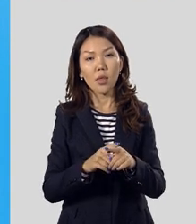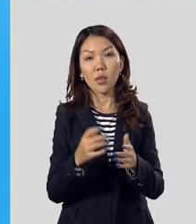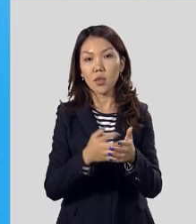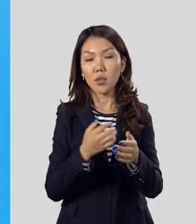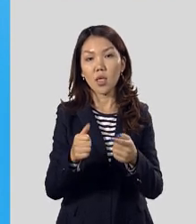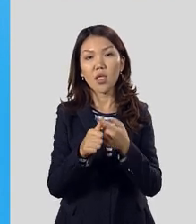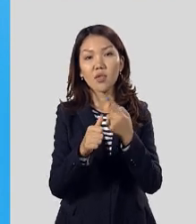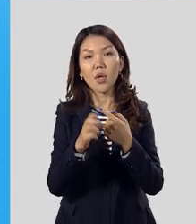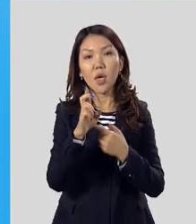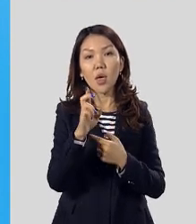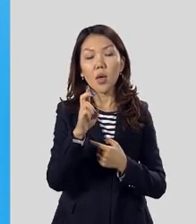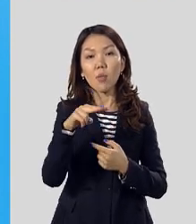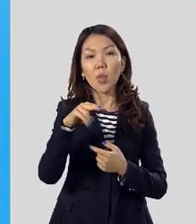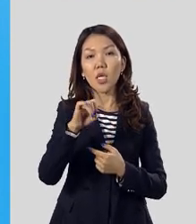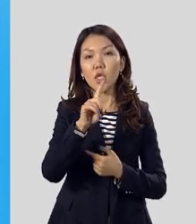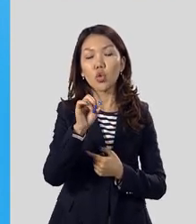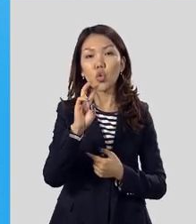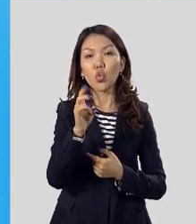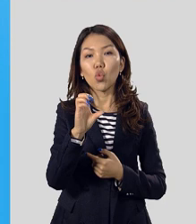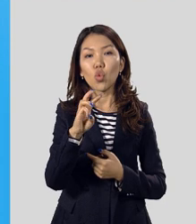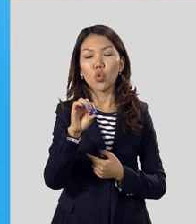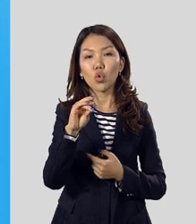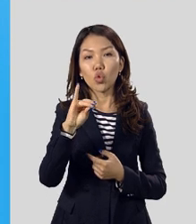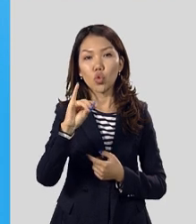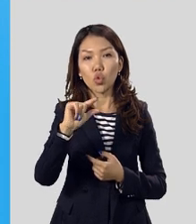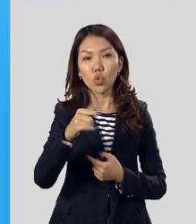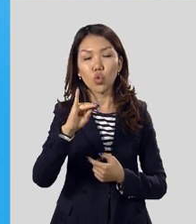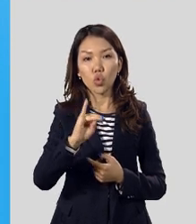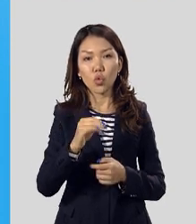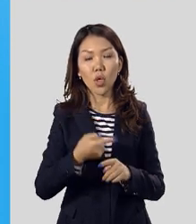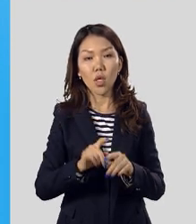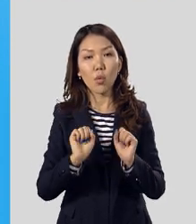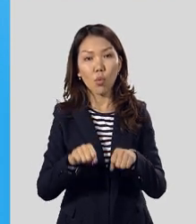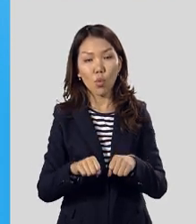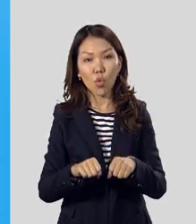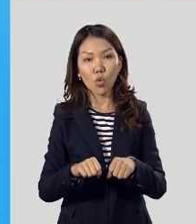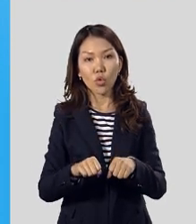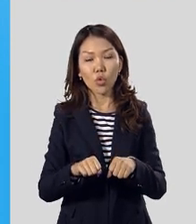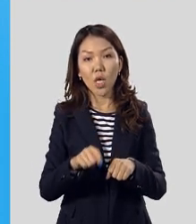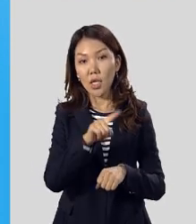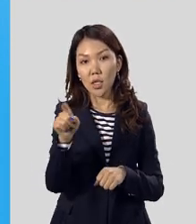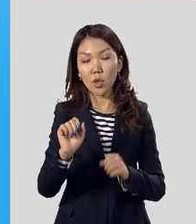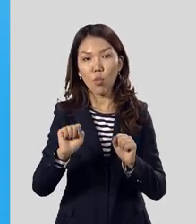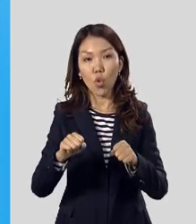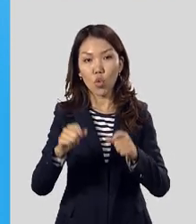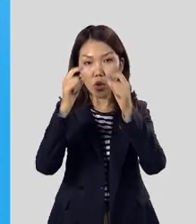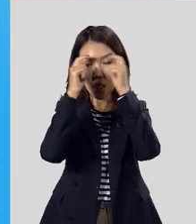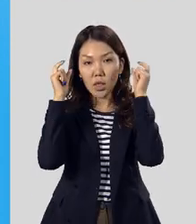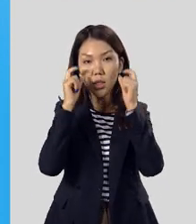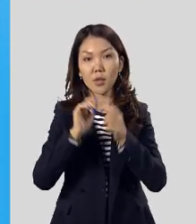можно исправить с помощью очков с вогнутыми линзами. Недостаток зрения, при